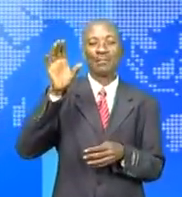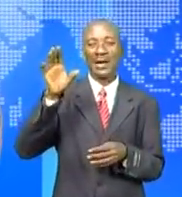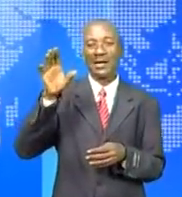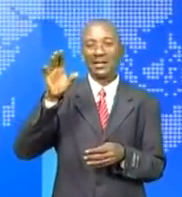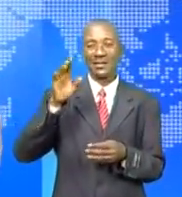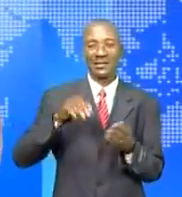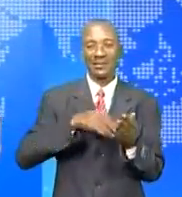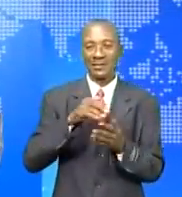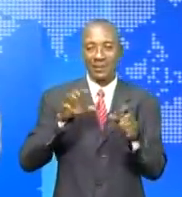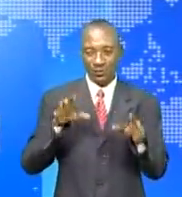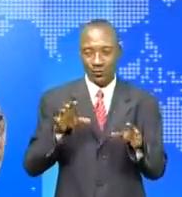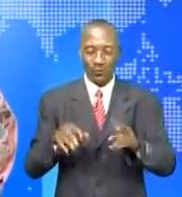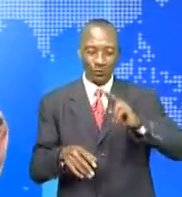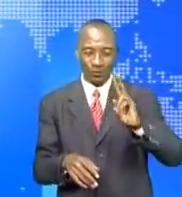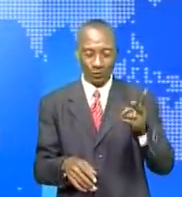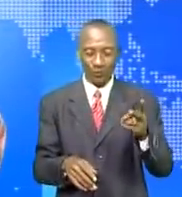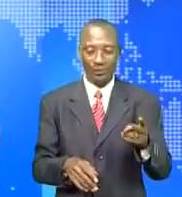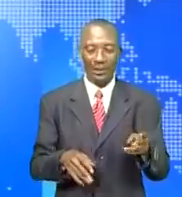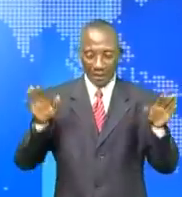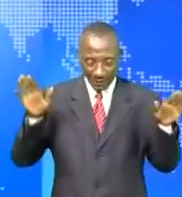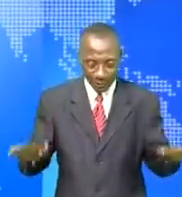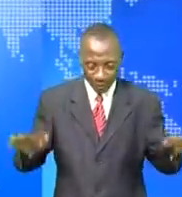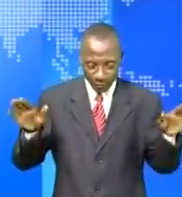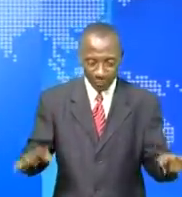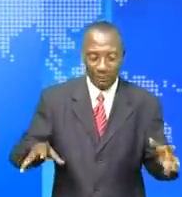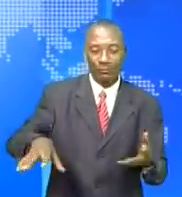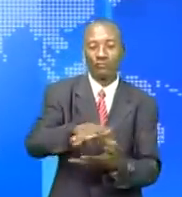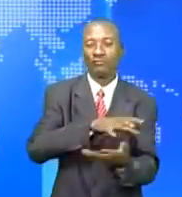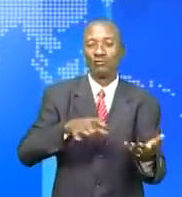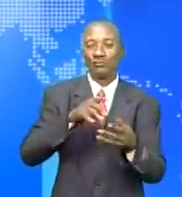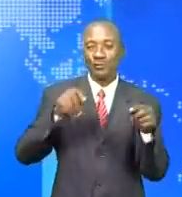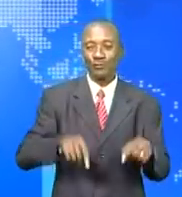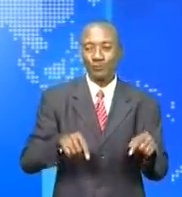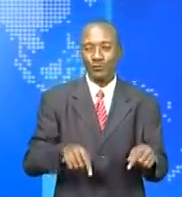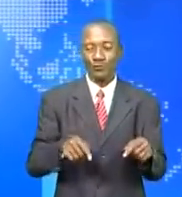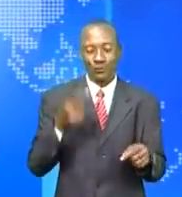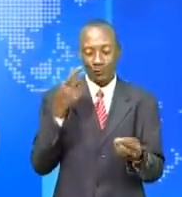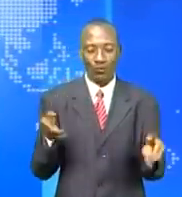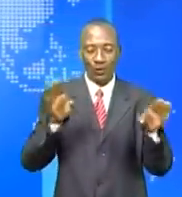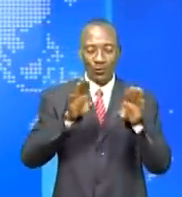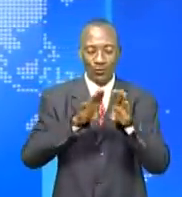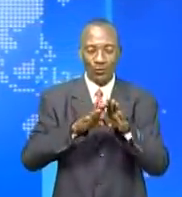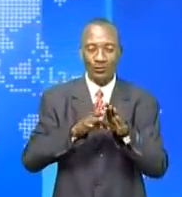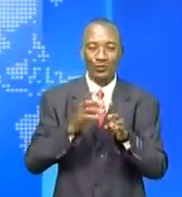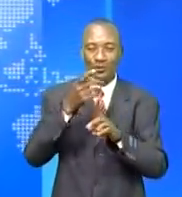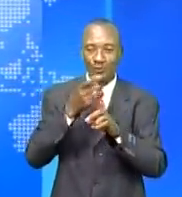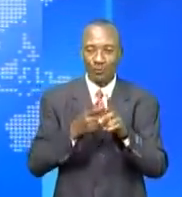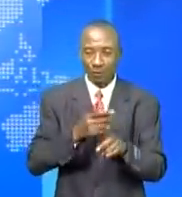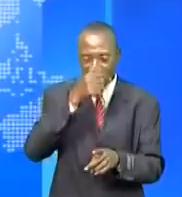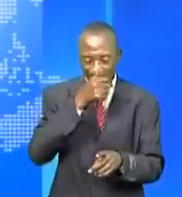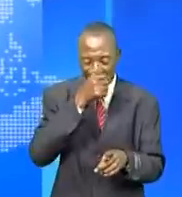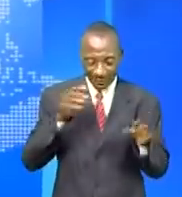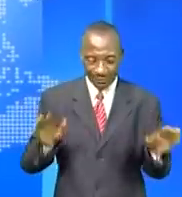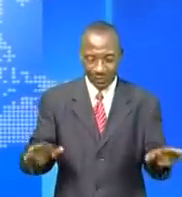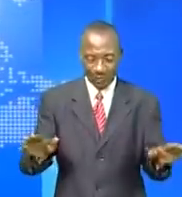stade des martyrs, des échanges entre les musulmans des deux camps adverses et qui ont voulu empêcher l'intervention de la police, faisant